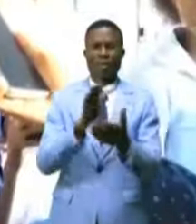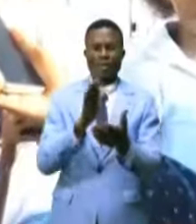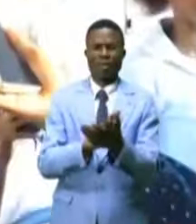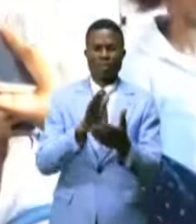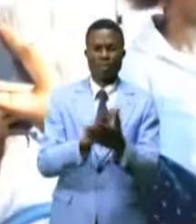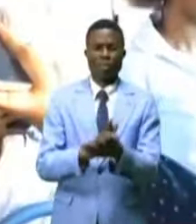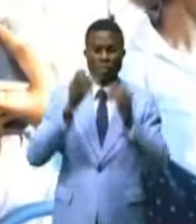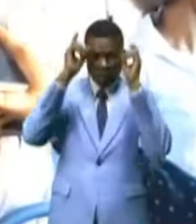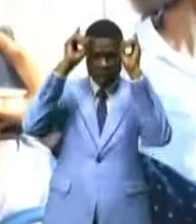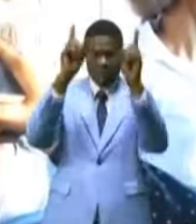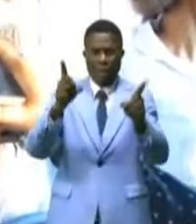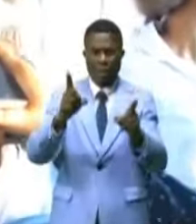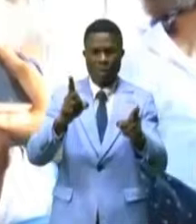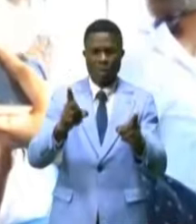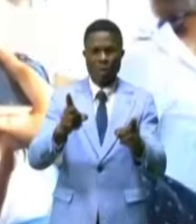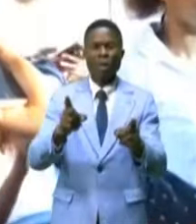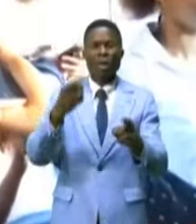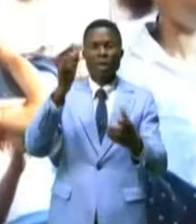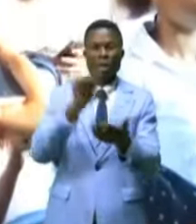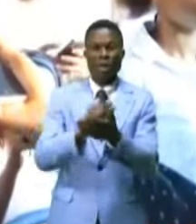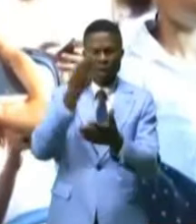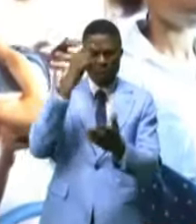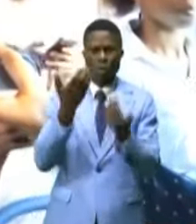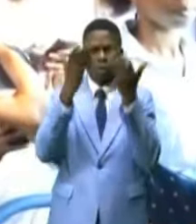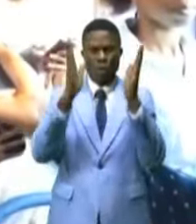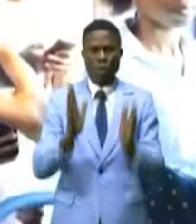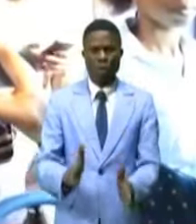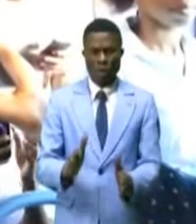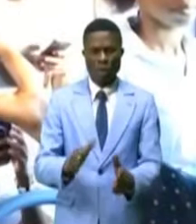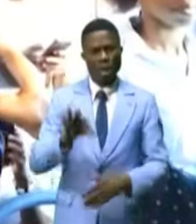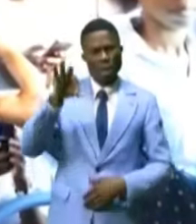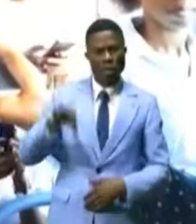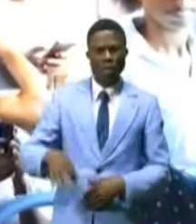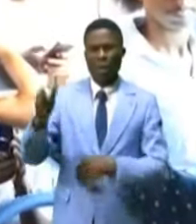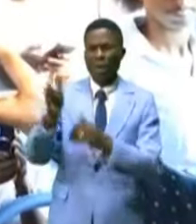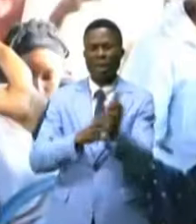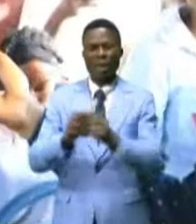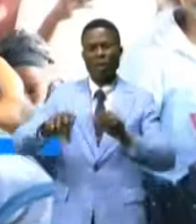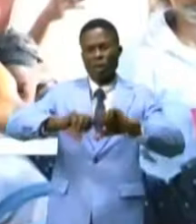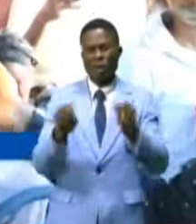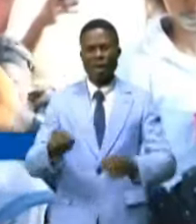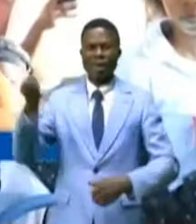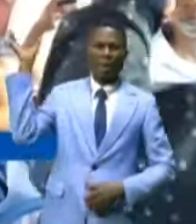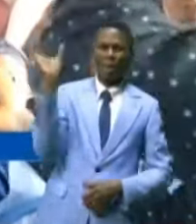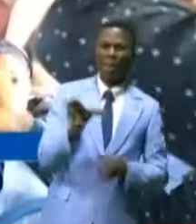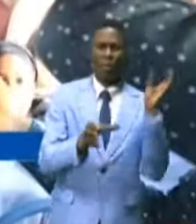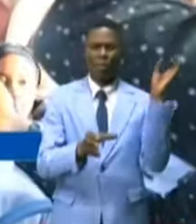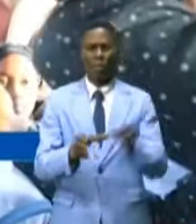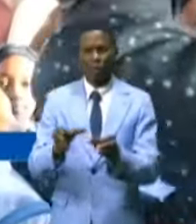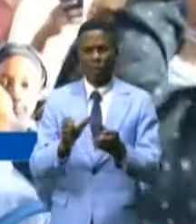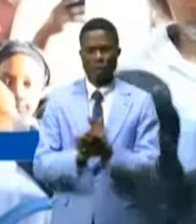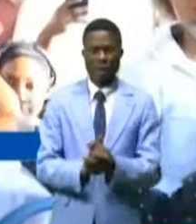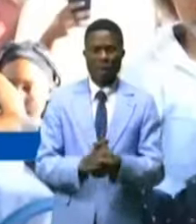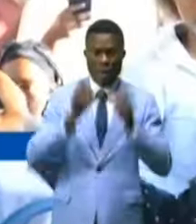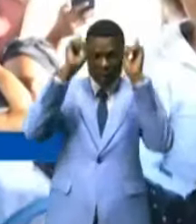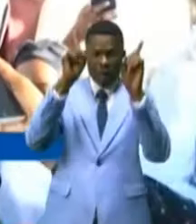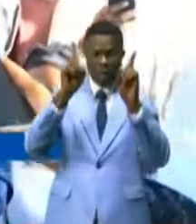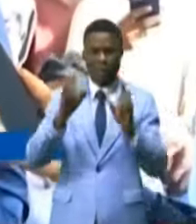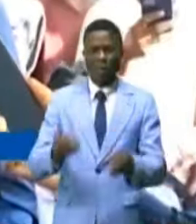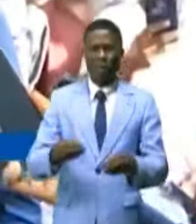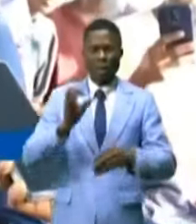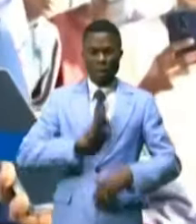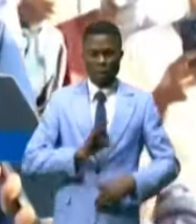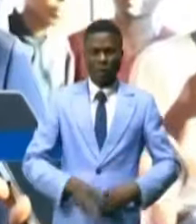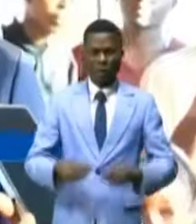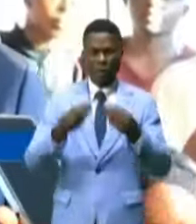Les bus appartiennent aux étudiants. On n'a pas intérêt à le casser. Le transport que le chef a mis à la disposition